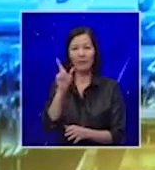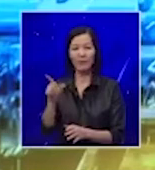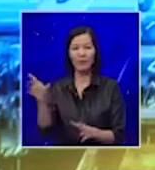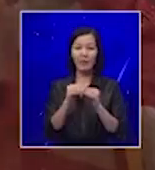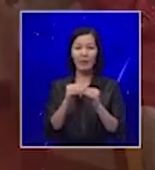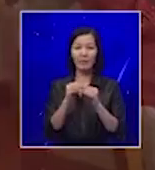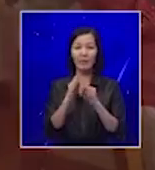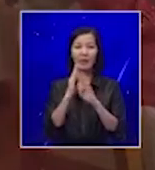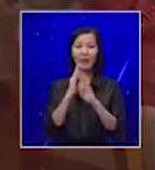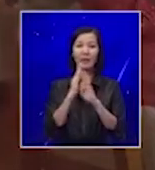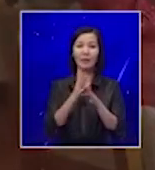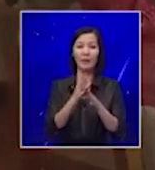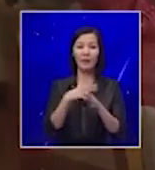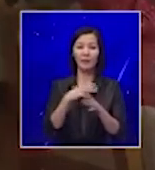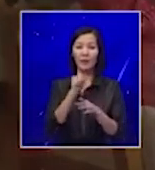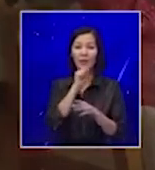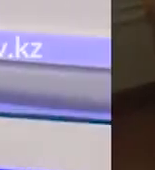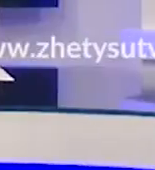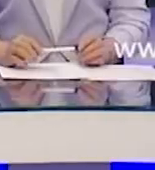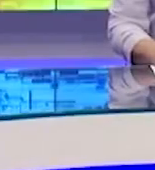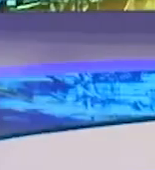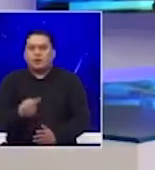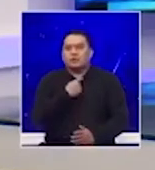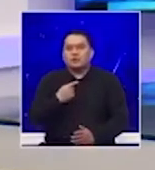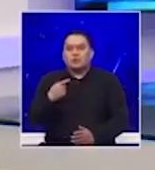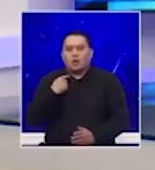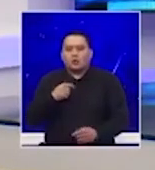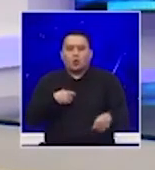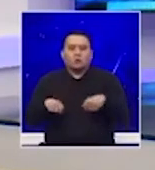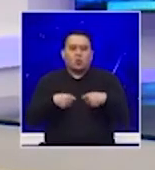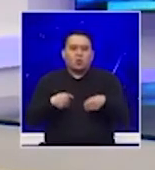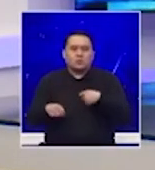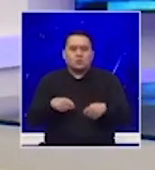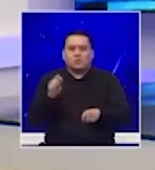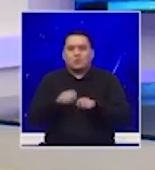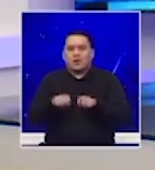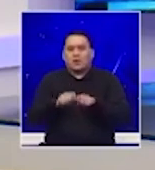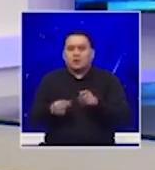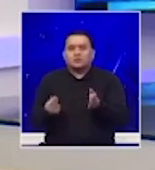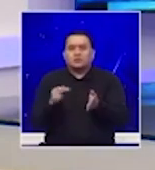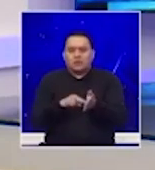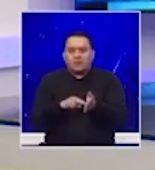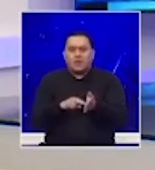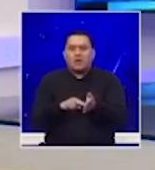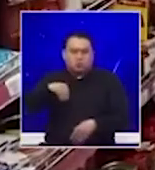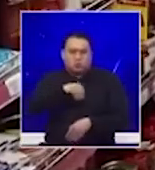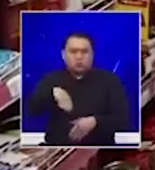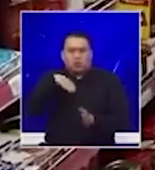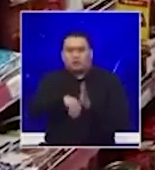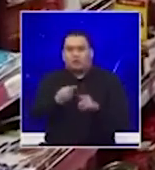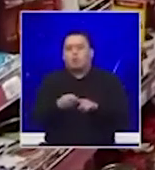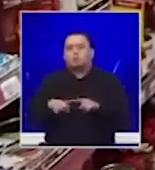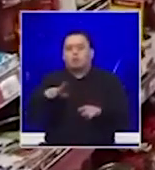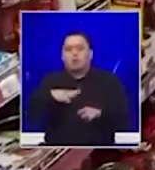айшықтала түспек. Бір ақсақал деп келеді, жасы 87. Торғанда азық-түлік бағасы тексерілді. Бүгін сыбайлас жемқорлыққа қарсы агент.